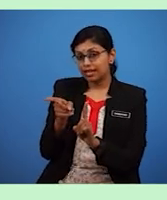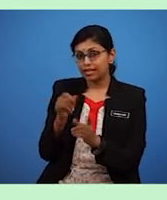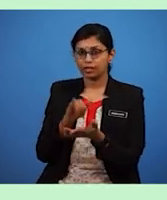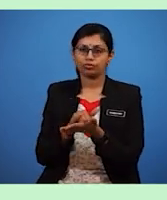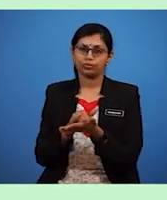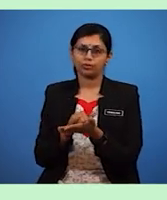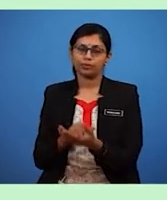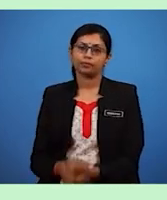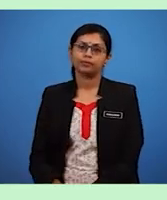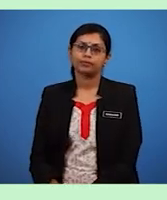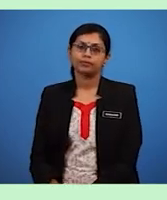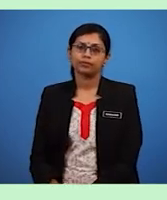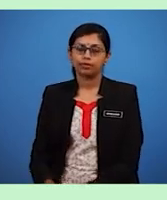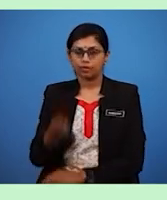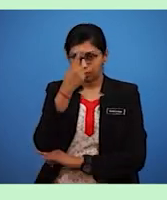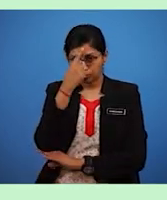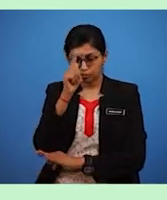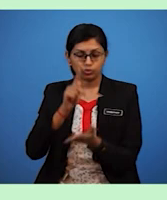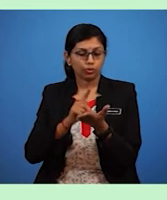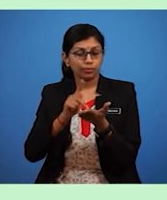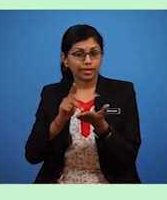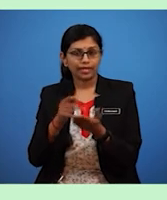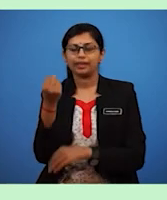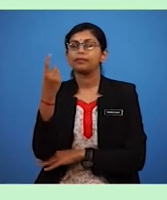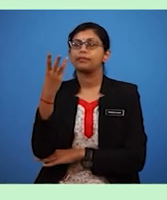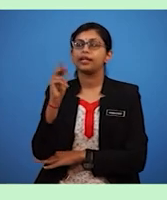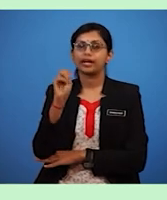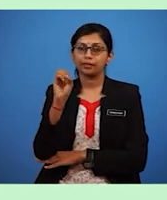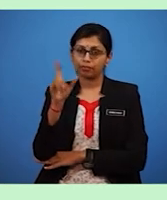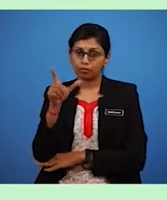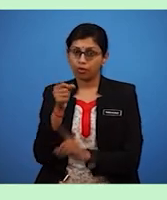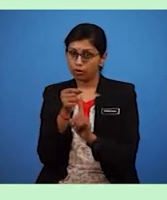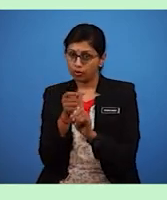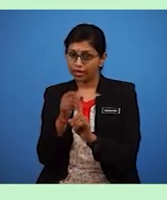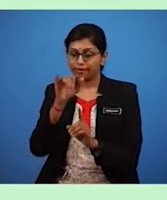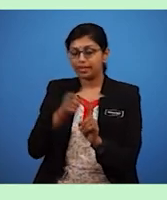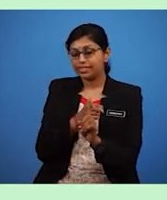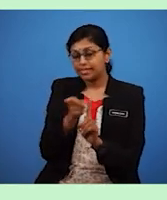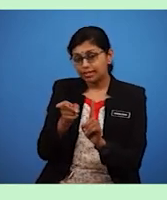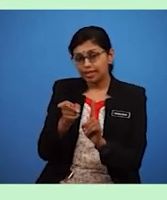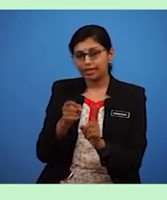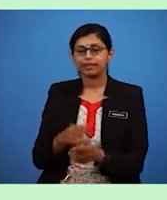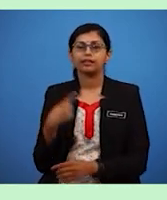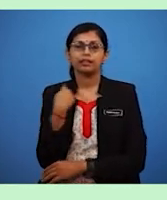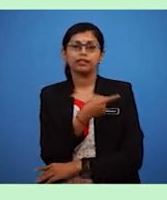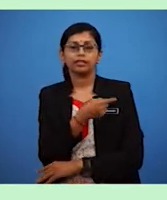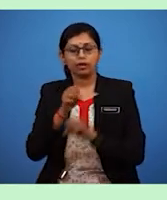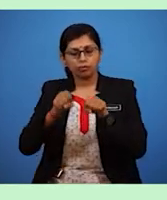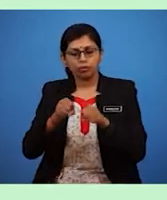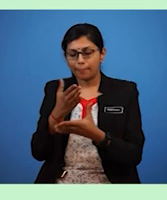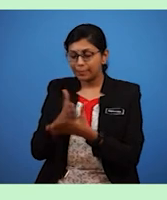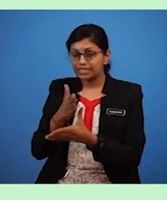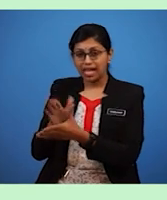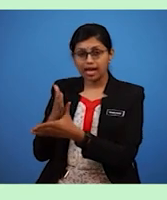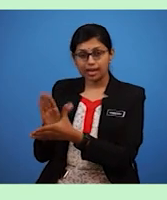itu. Untuk mengira bilangan mol logam yang disesarkan, kita boleh